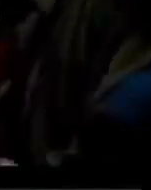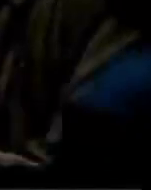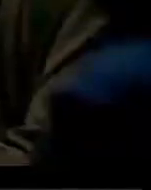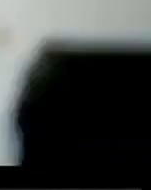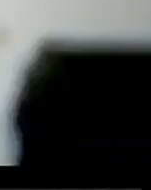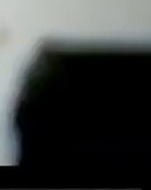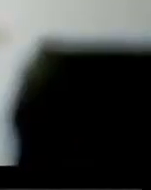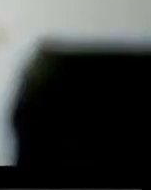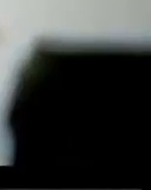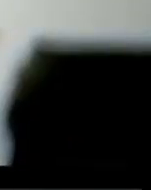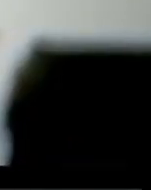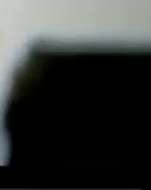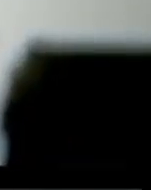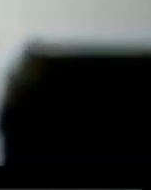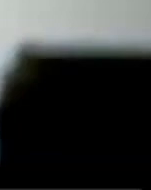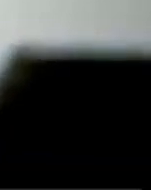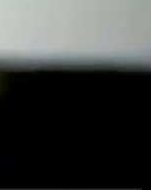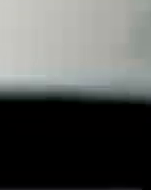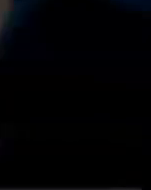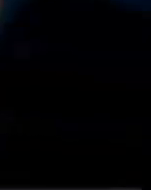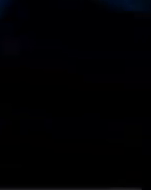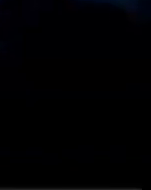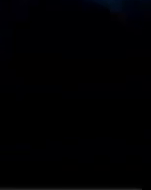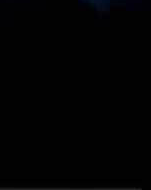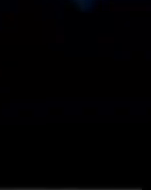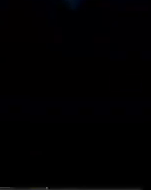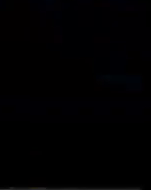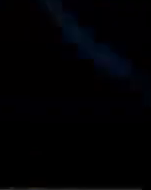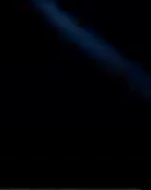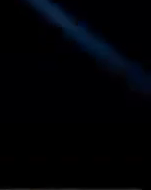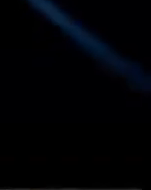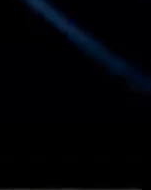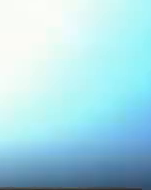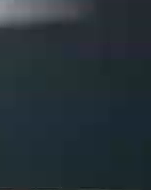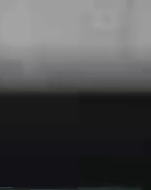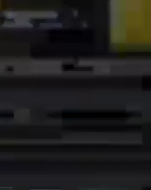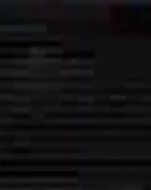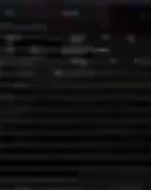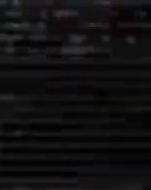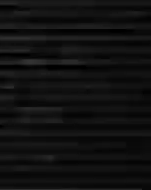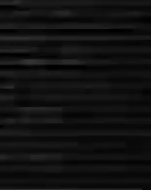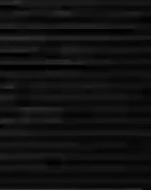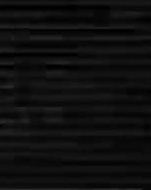천 받고 3천 더. 그냥 1억으로 합시다.